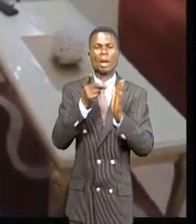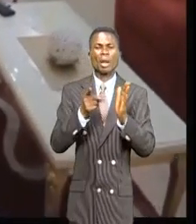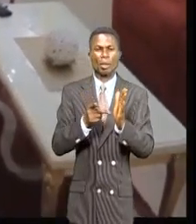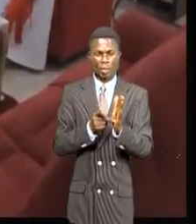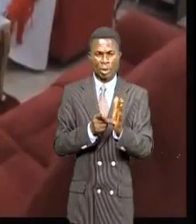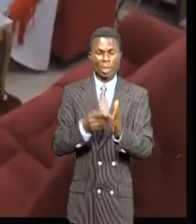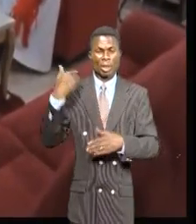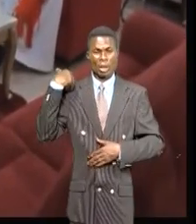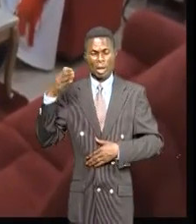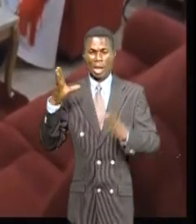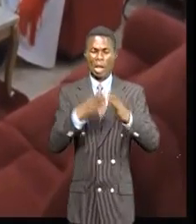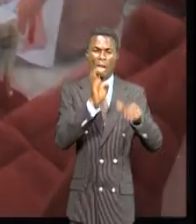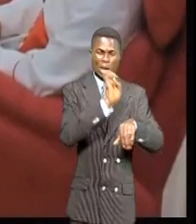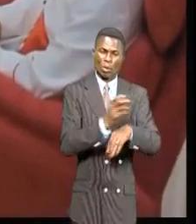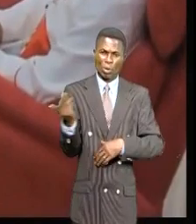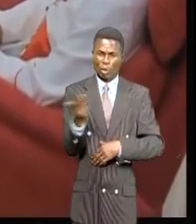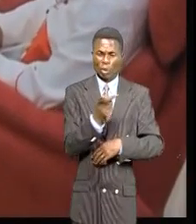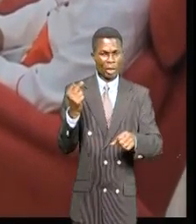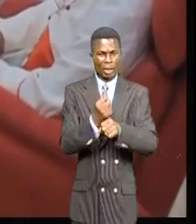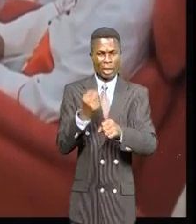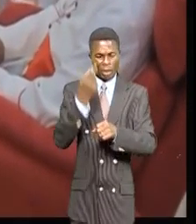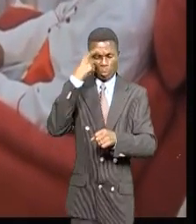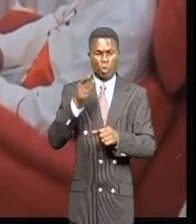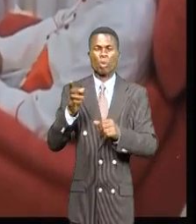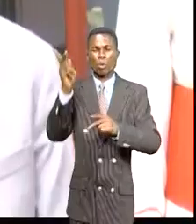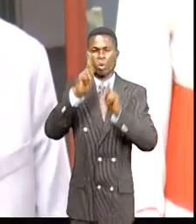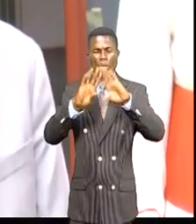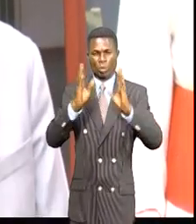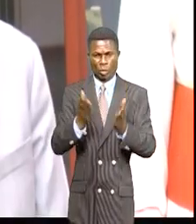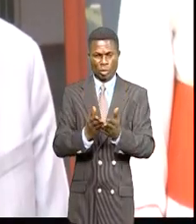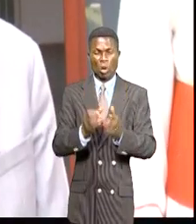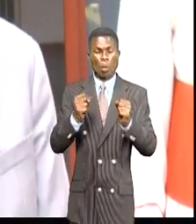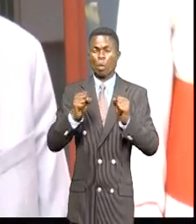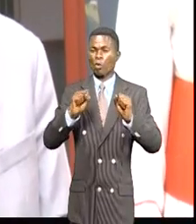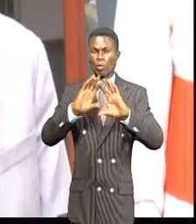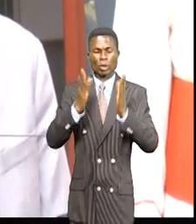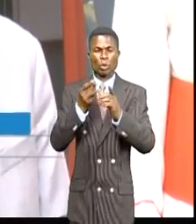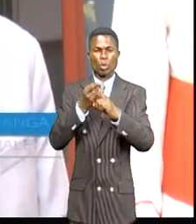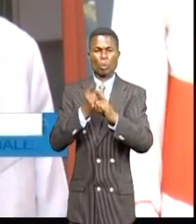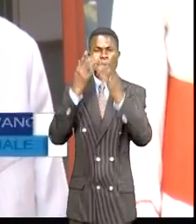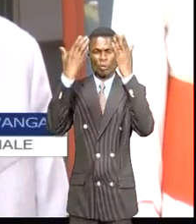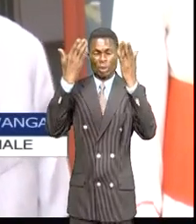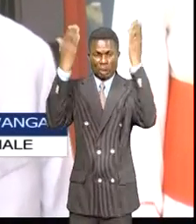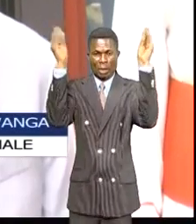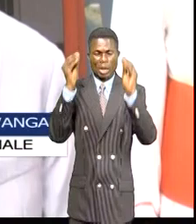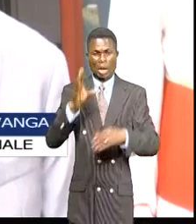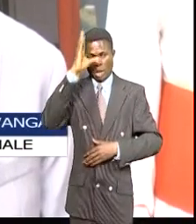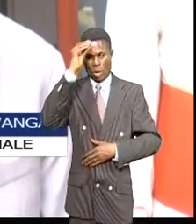lequel l'État et l'Église sont tous au service de l'homme. Tout pouvoir vient de Dieu. C'est Dieu qui a créé